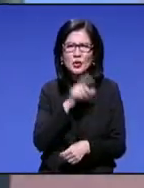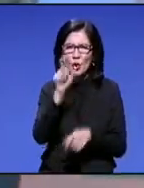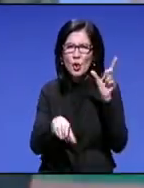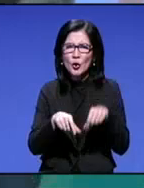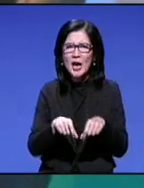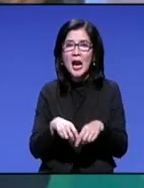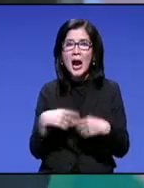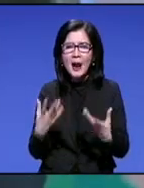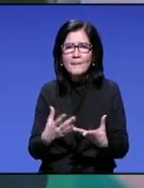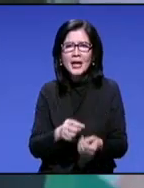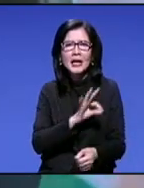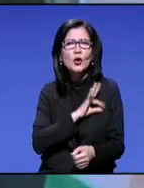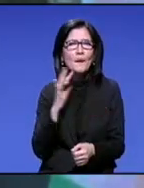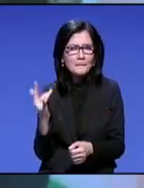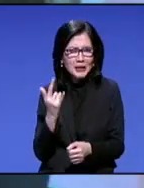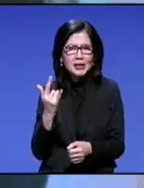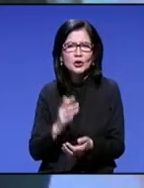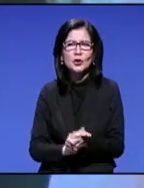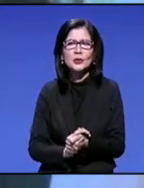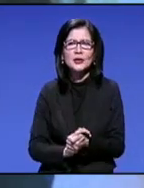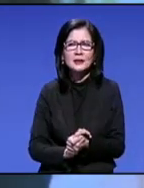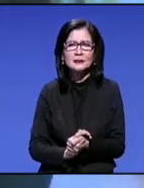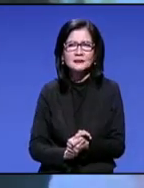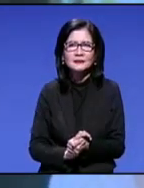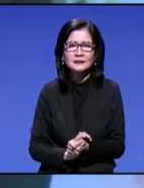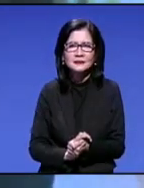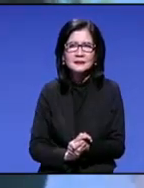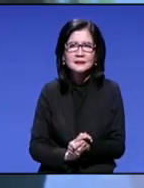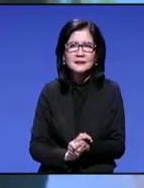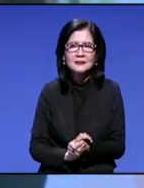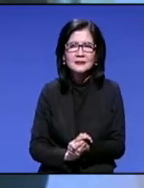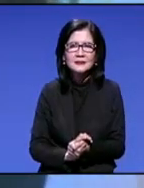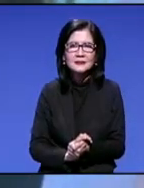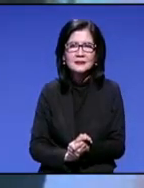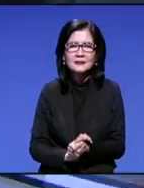Jokowi, yang ia anggap seperti ayahnya sendiri. Tim Liputan Transmedia.